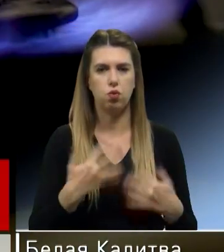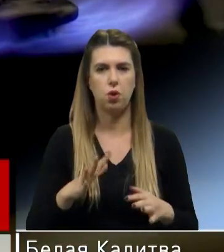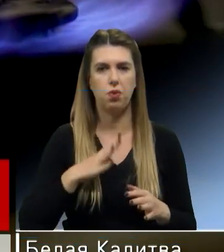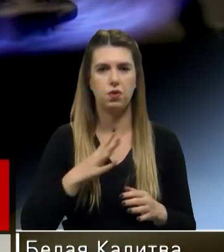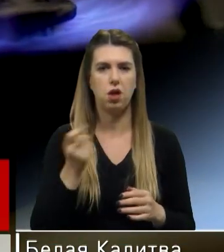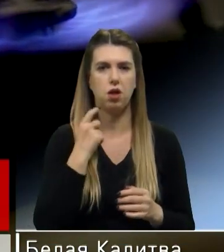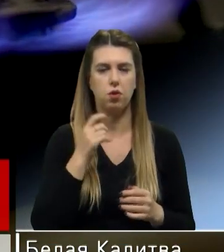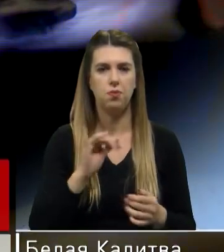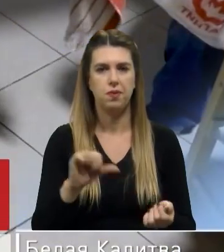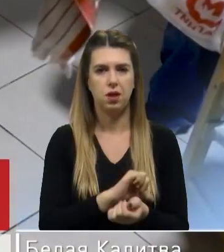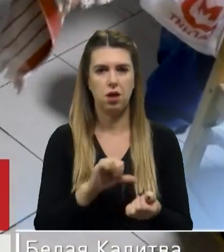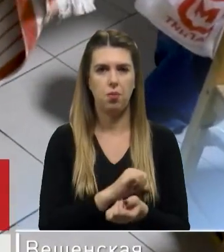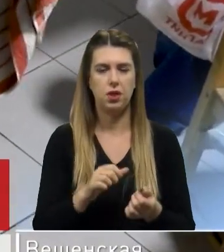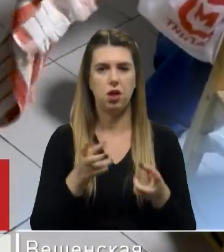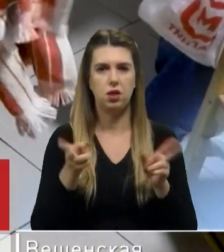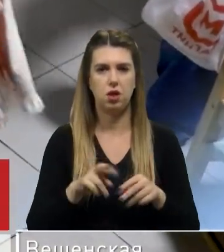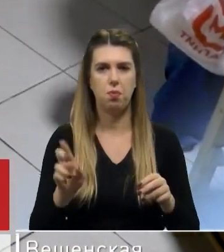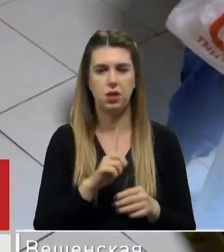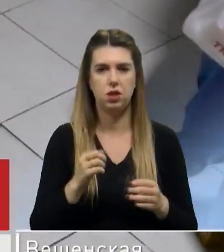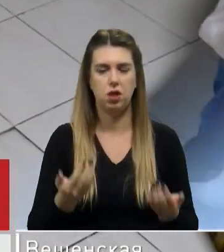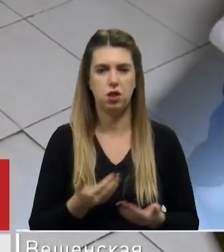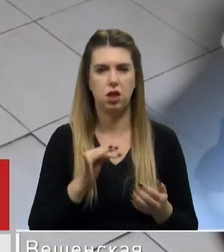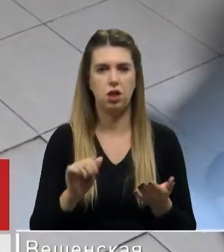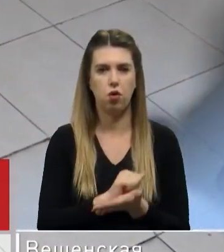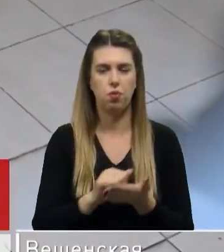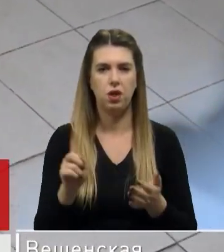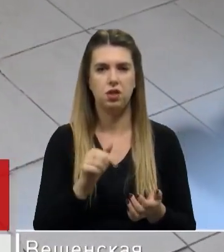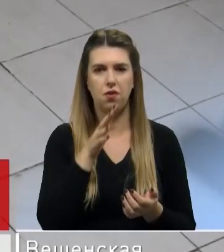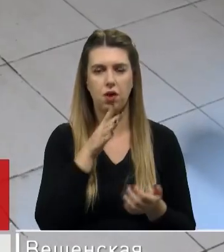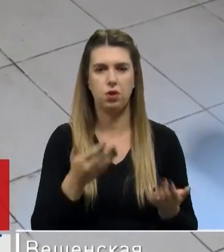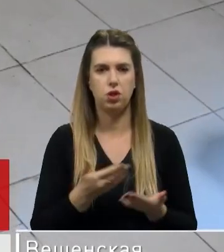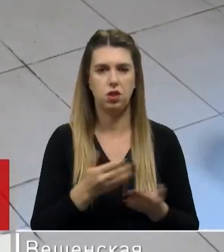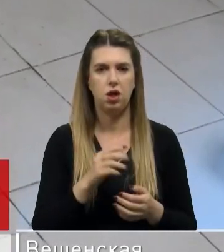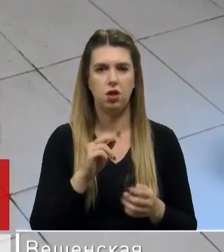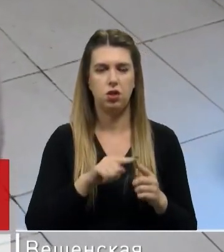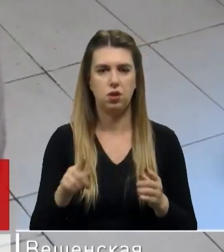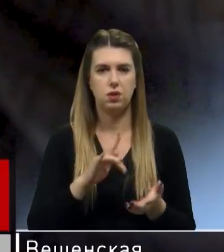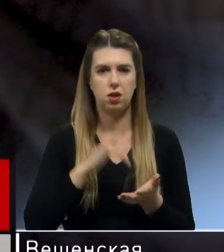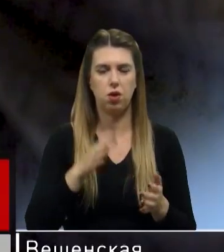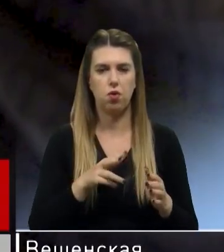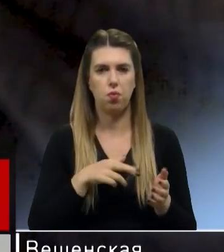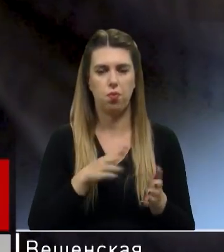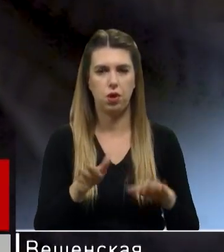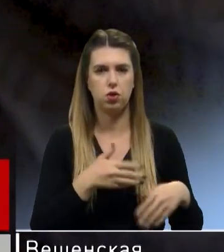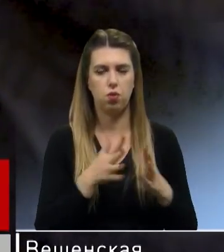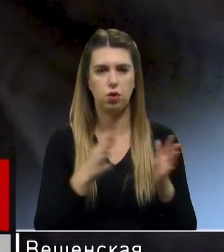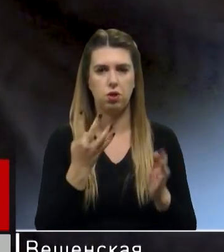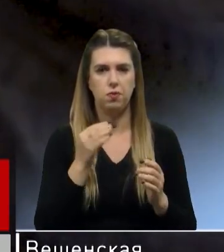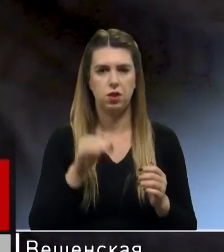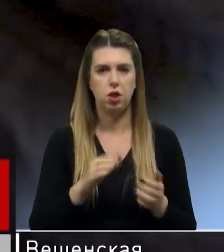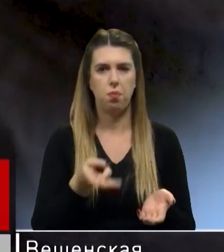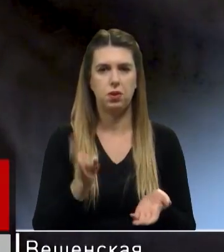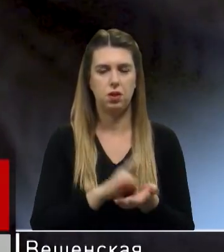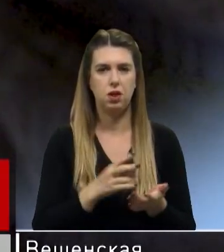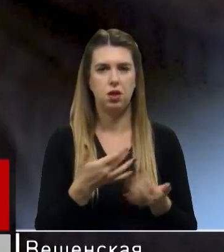бывшие алкоголики и наркоманы, оставшиеся без жилья и документов. За время существования через этот центр прошло больше 4000